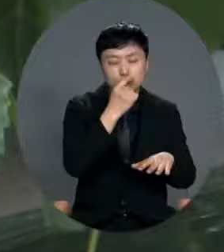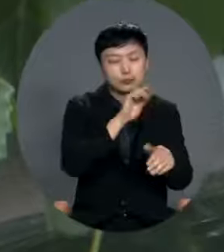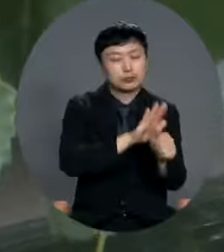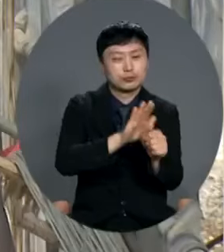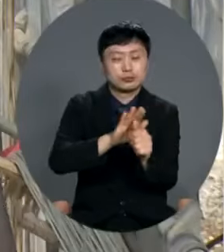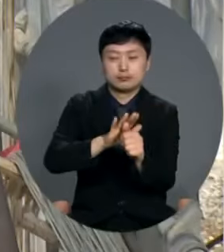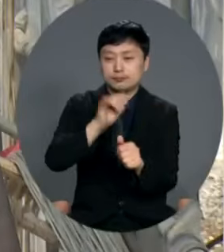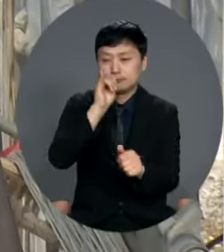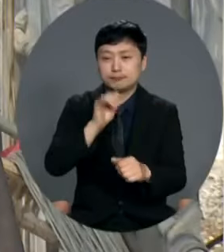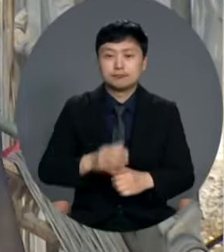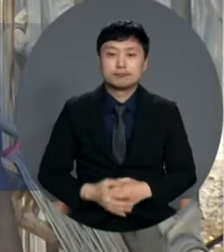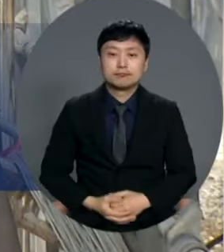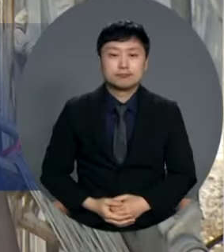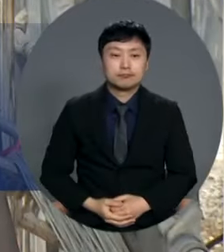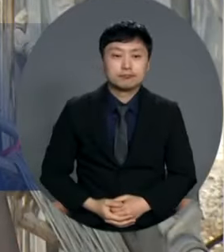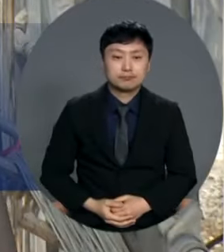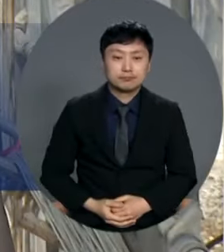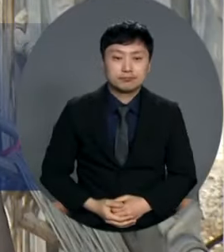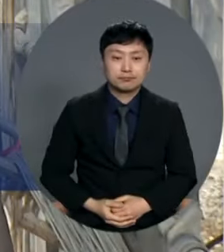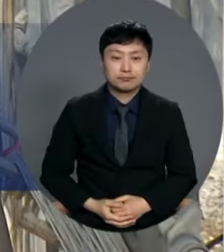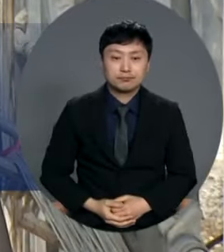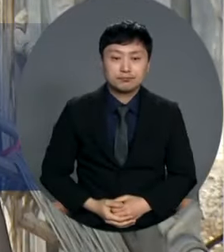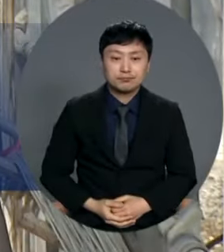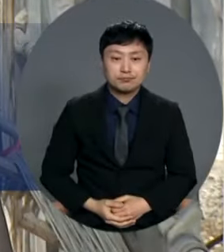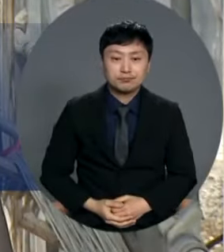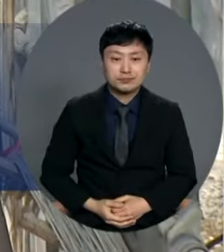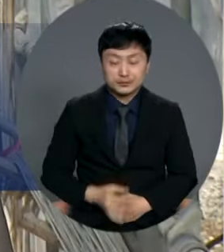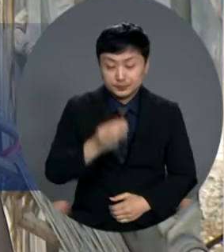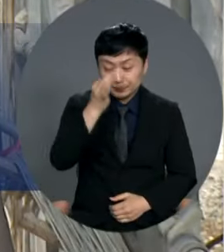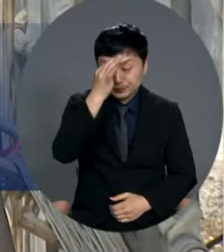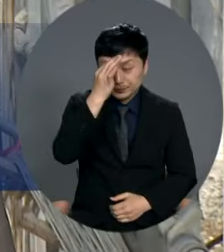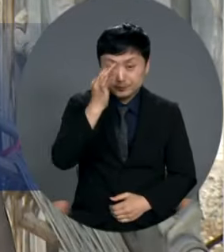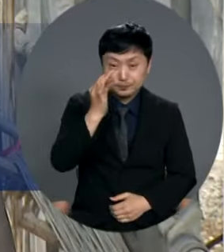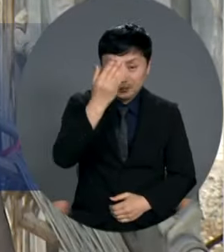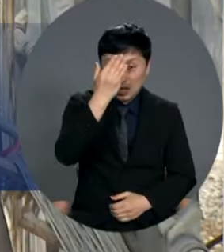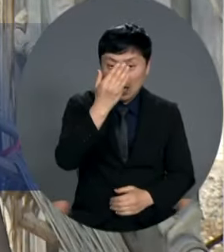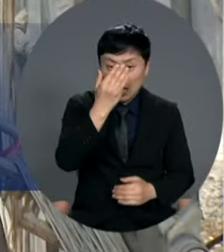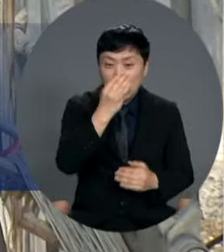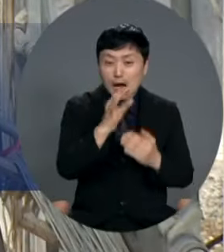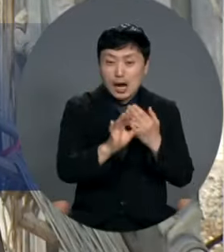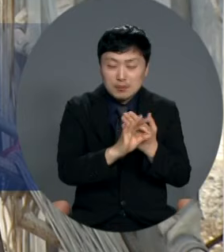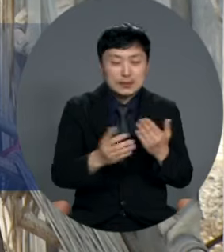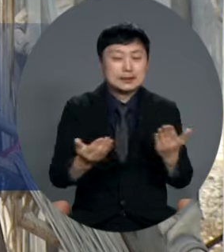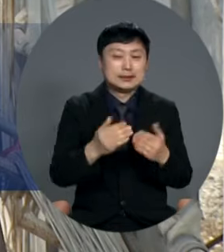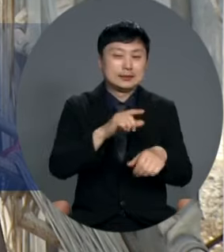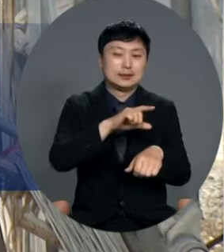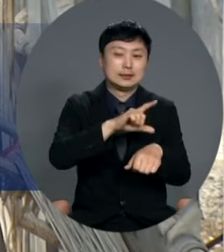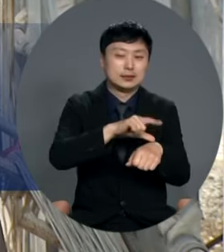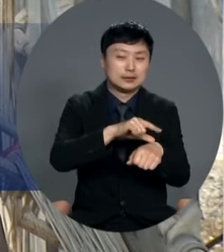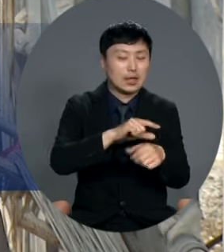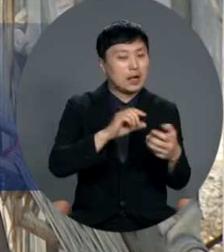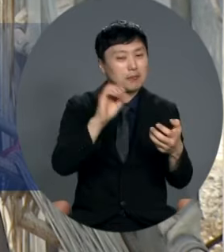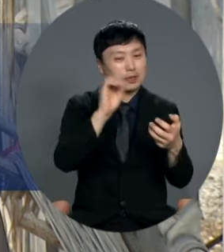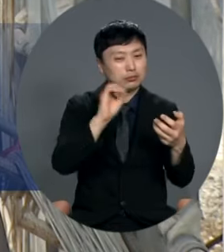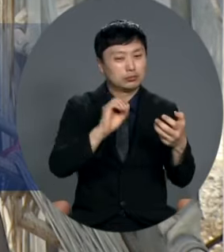계획입니다. 기술이 개발되면은 기존 노동 시간은 약80% 정도 줄일 수가 있고,